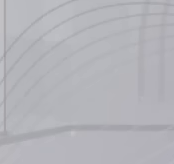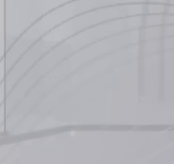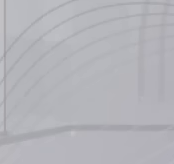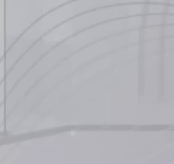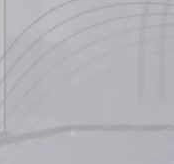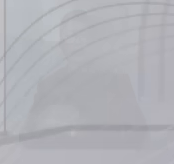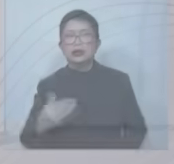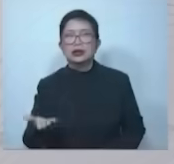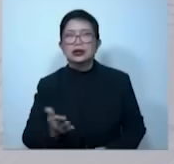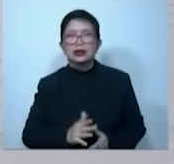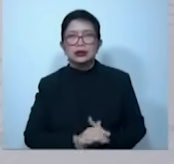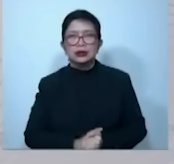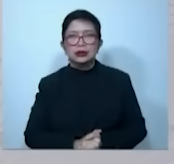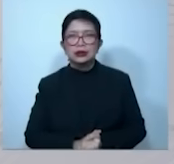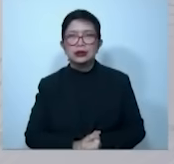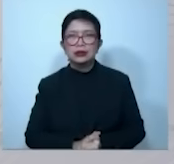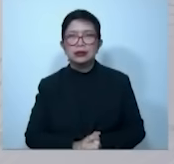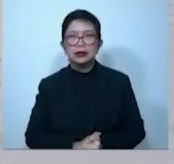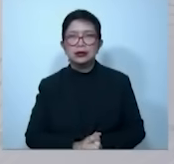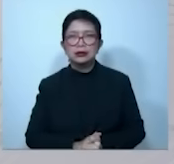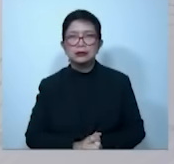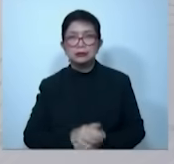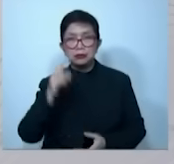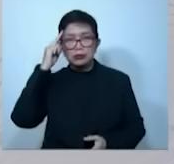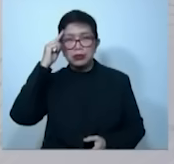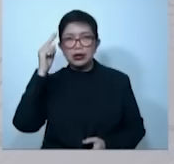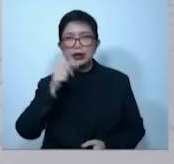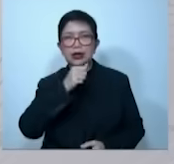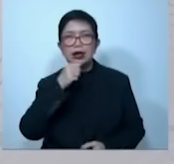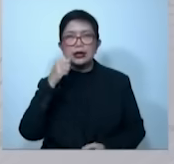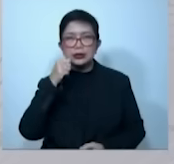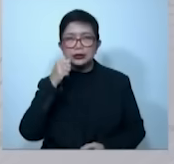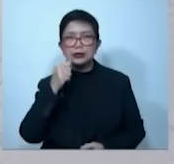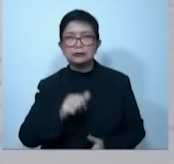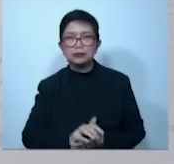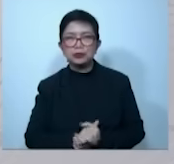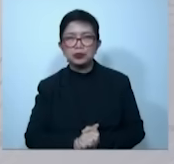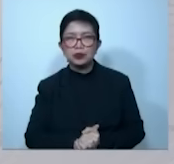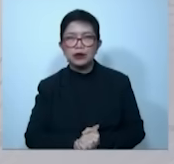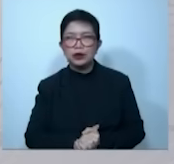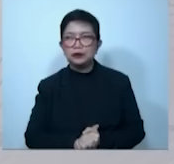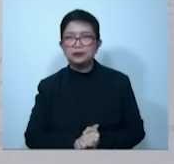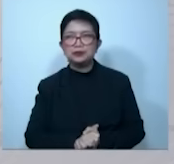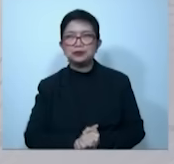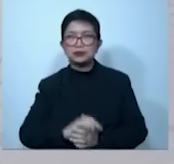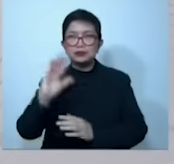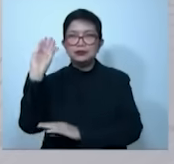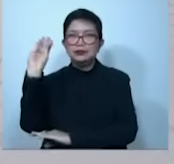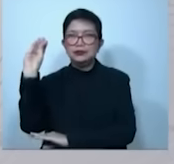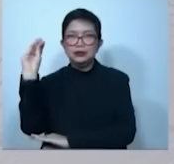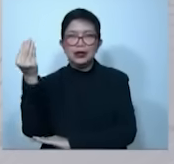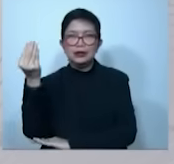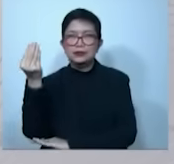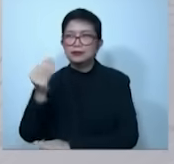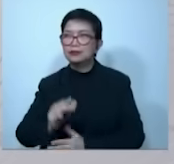eh selama Mas Anis mimpin sering sekali DKI